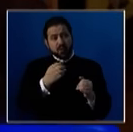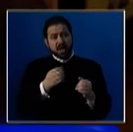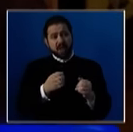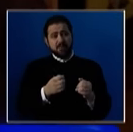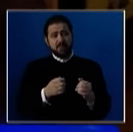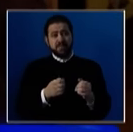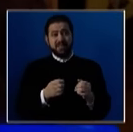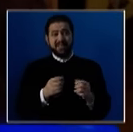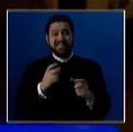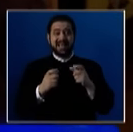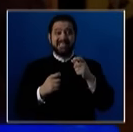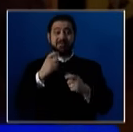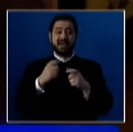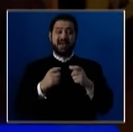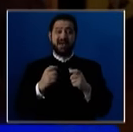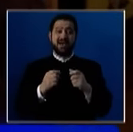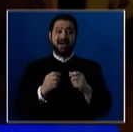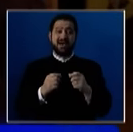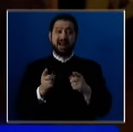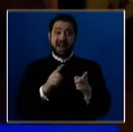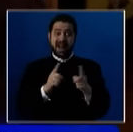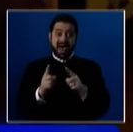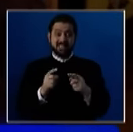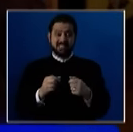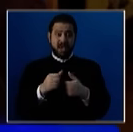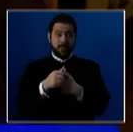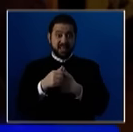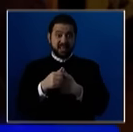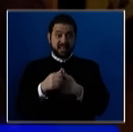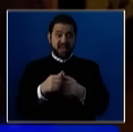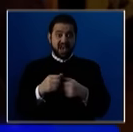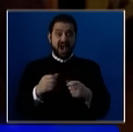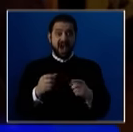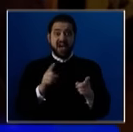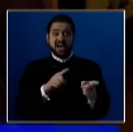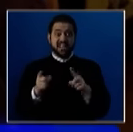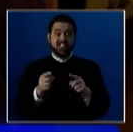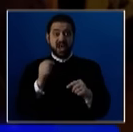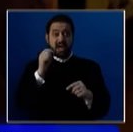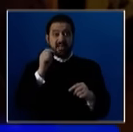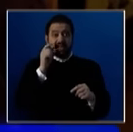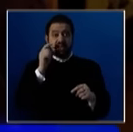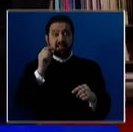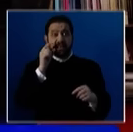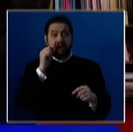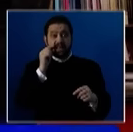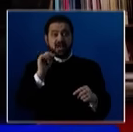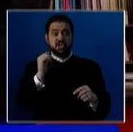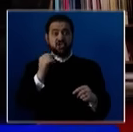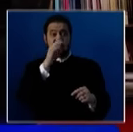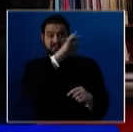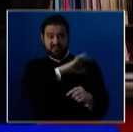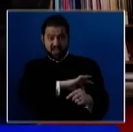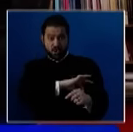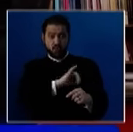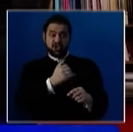se pune problema relației între tată și fiu și între frați. Relație